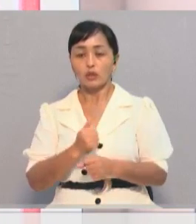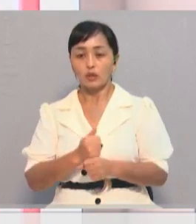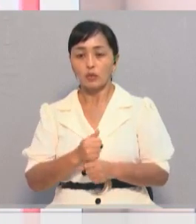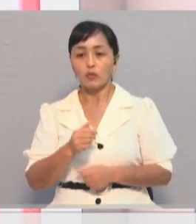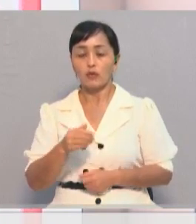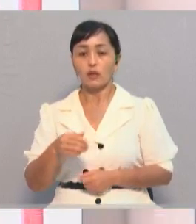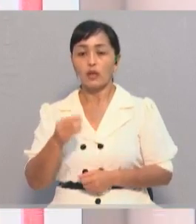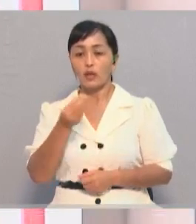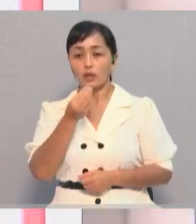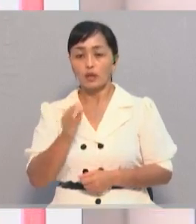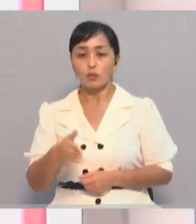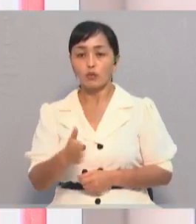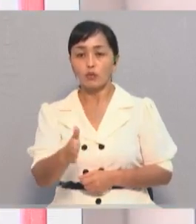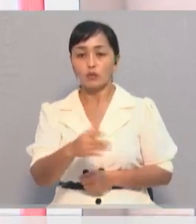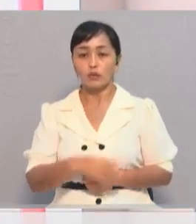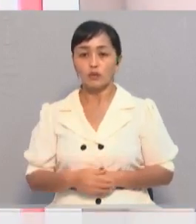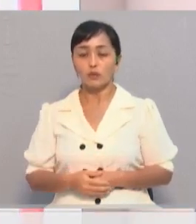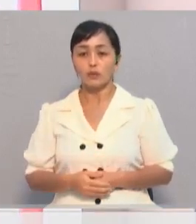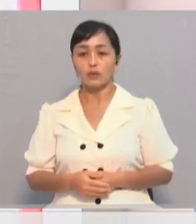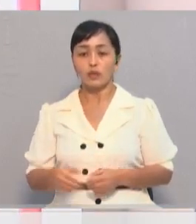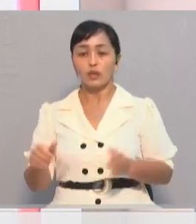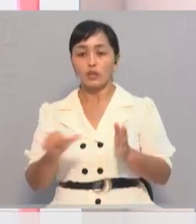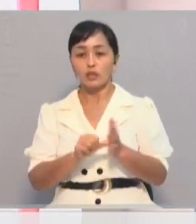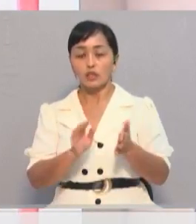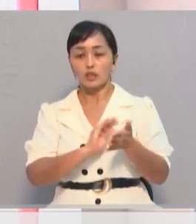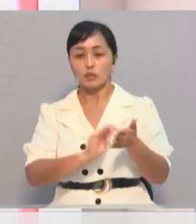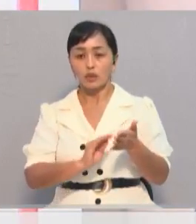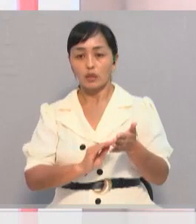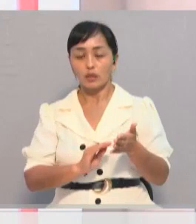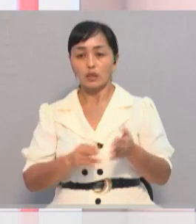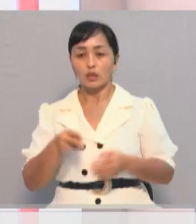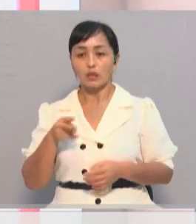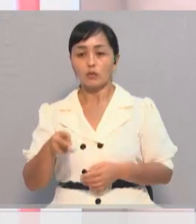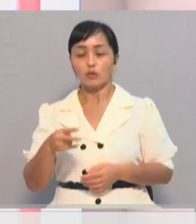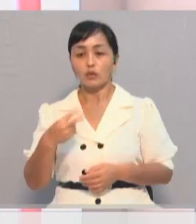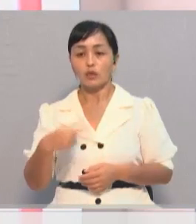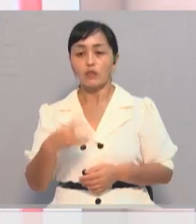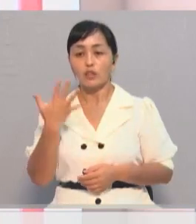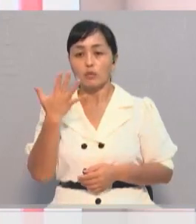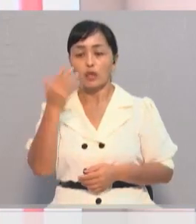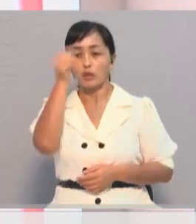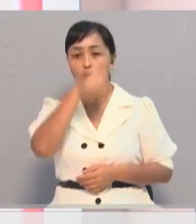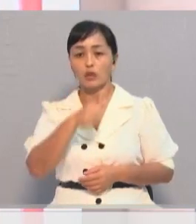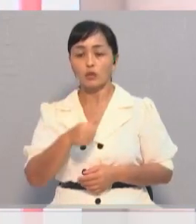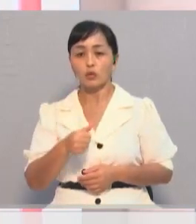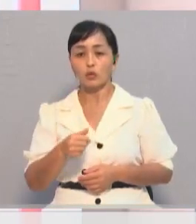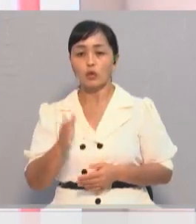рыб ТО «Барсуксай». Остальные 6 проектов планируется реализовать в 2025 году. В результате будет